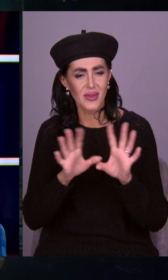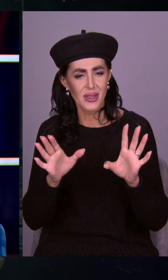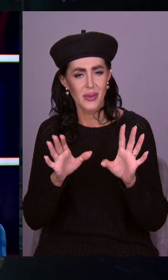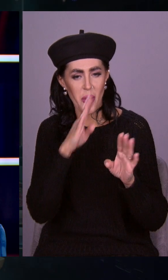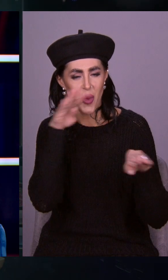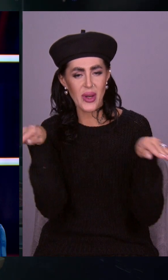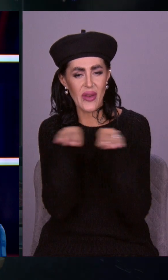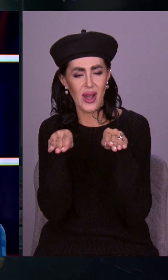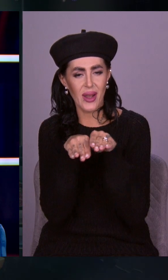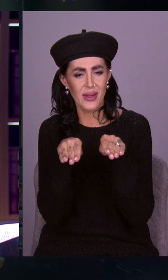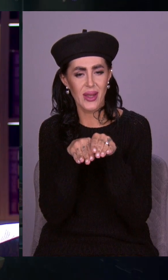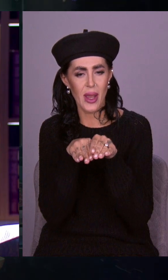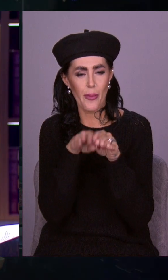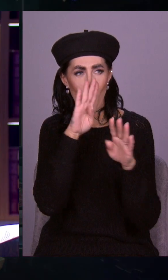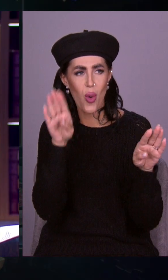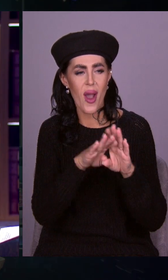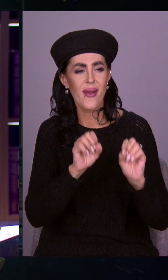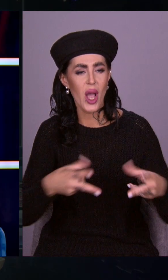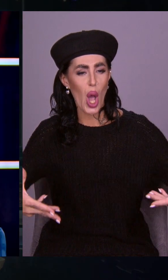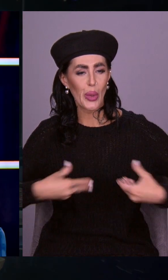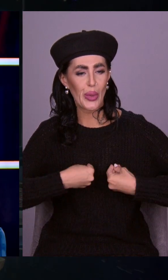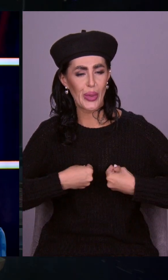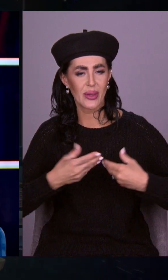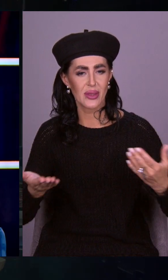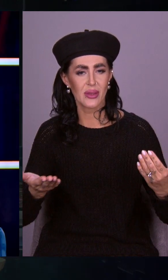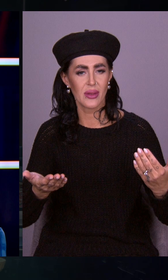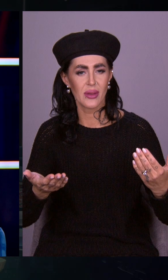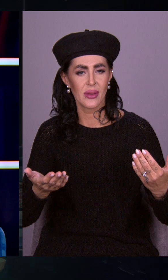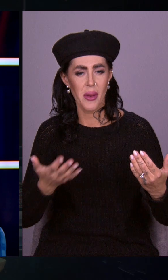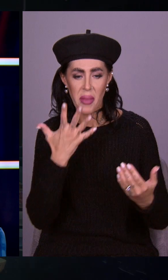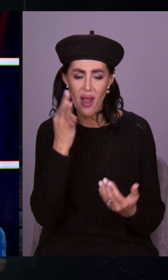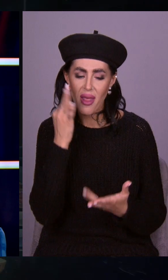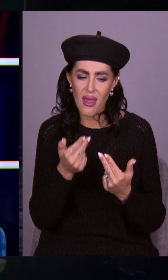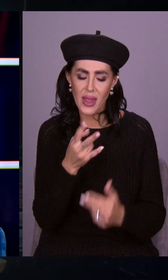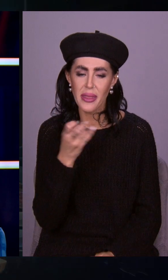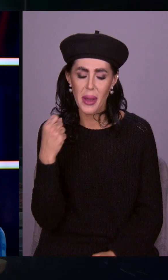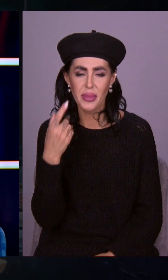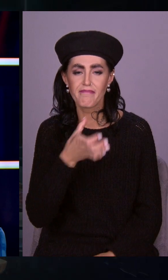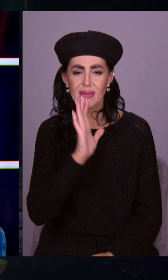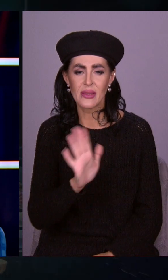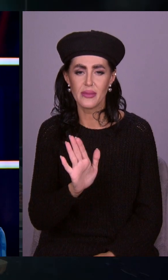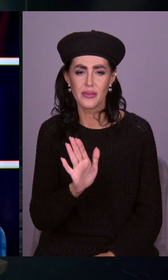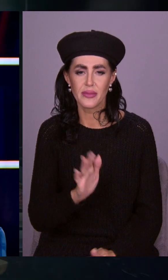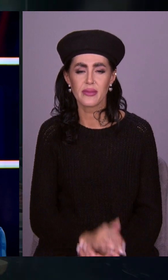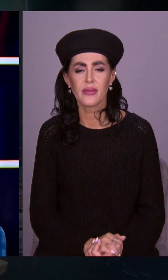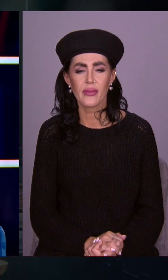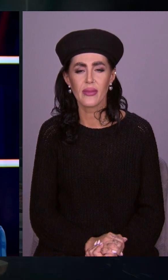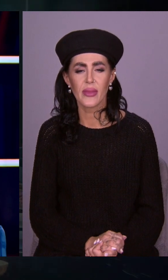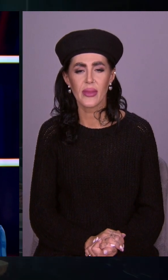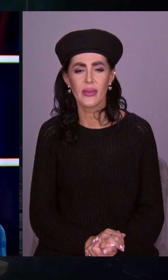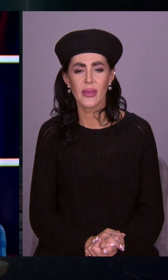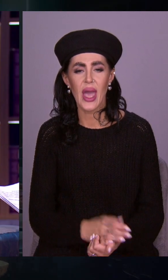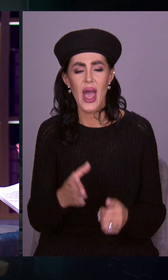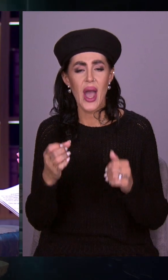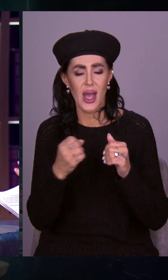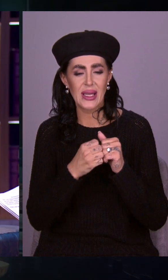дуже терапевтична. Тому я розумію, да, про 5 років так можна. Так. Да. 18 років на Євробаченні. Ну, ми трошки